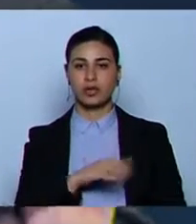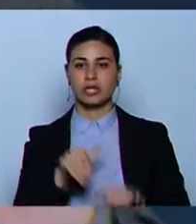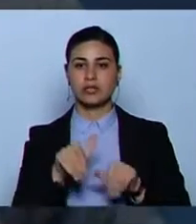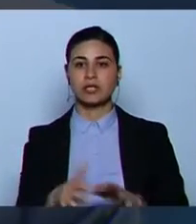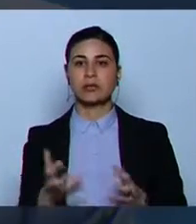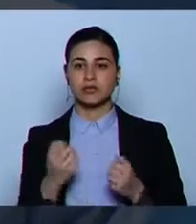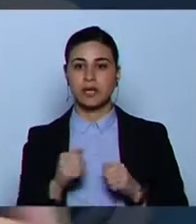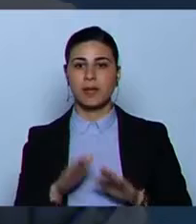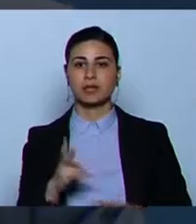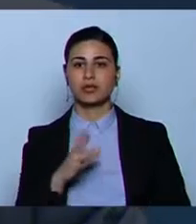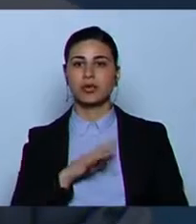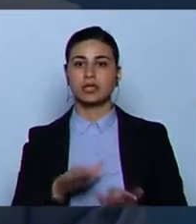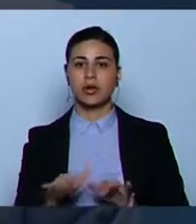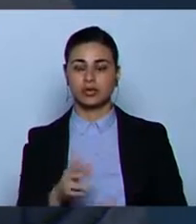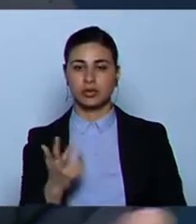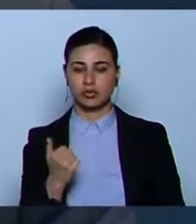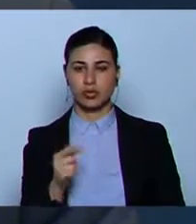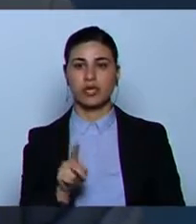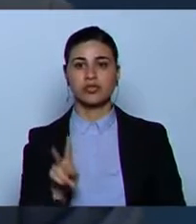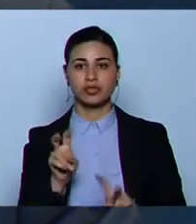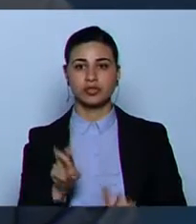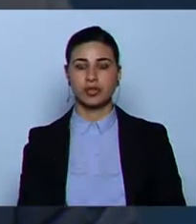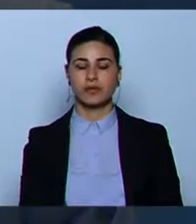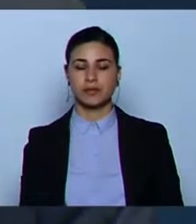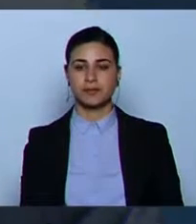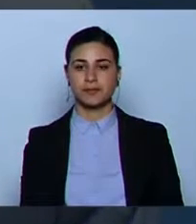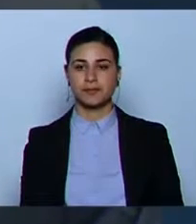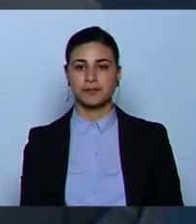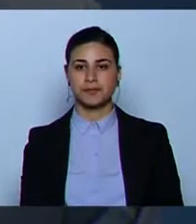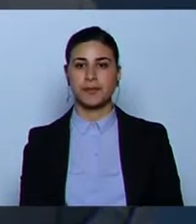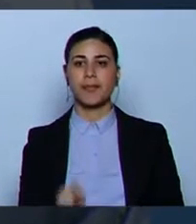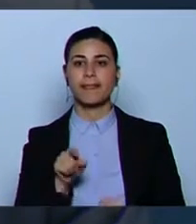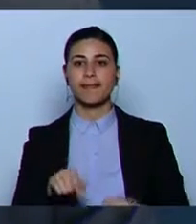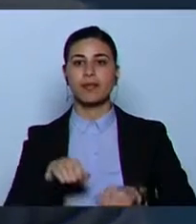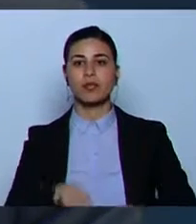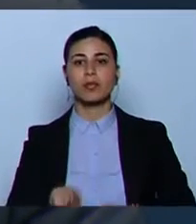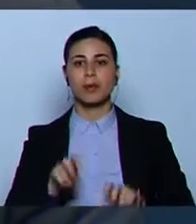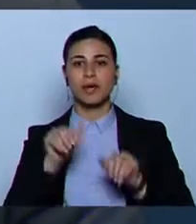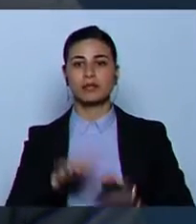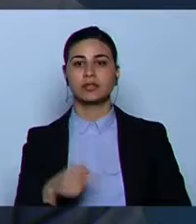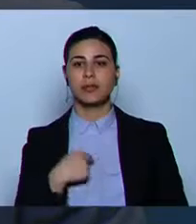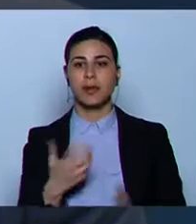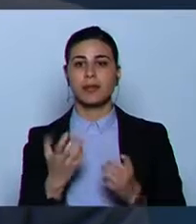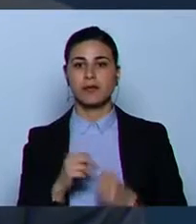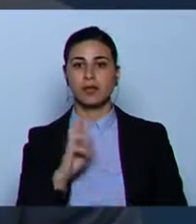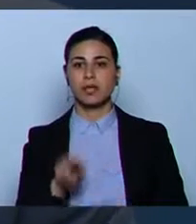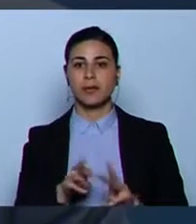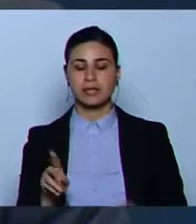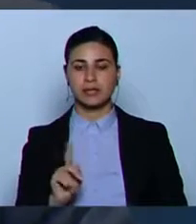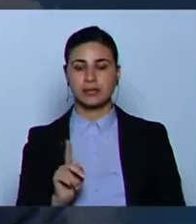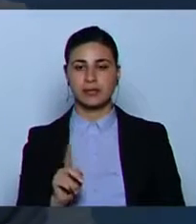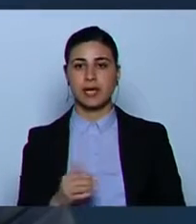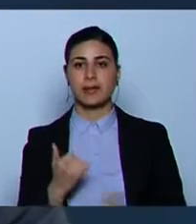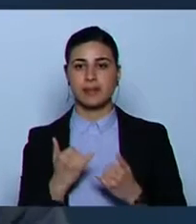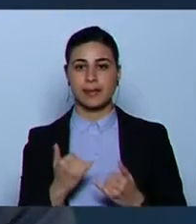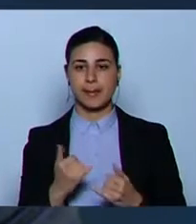გადაწყვეტილების მიღება ადგილზე უნდა განხორციელდეს, ხო? რას ნიშნავს? რომ იმ უფლებამოსილების ფარგლებში გადაწყვეტილება მე მივიღო და არ მიიღოს მინისტრმა.